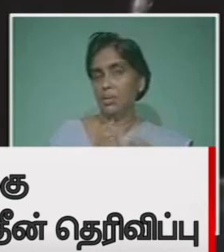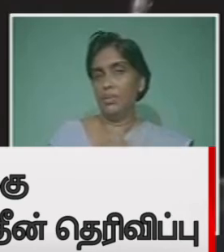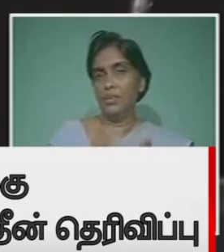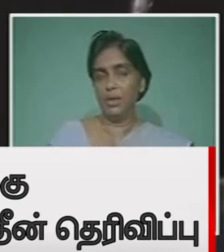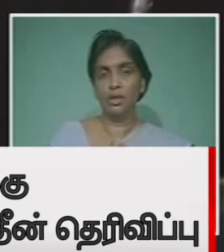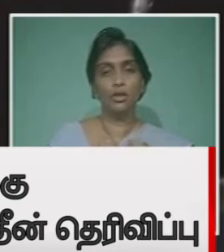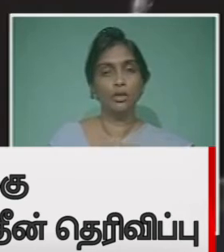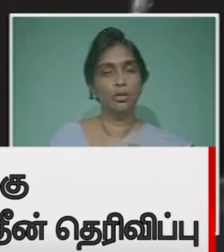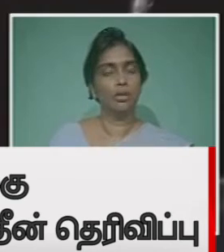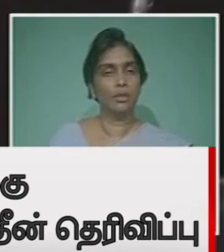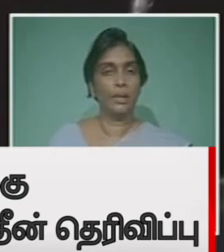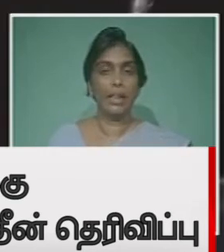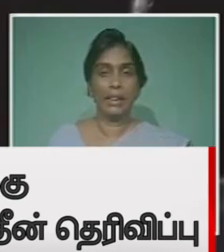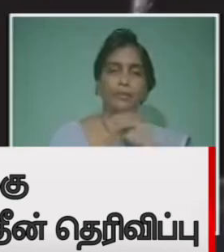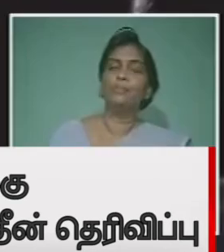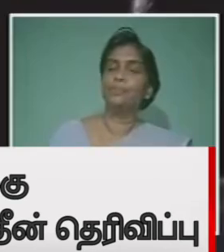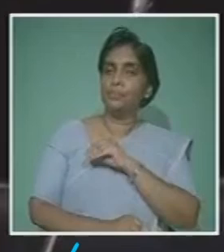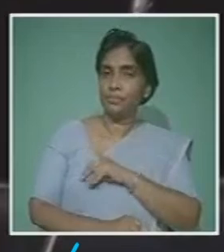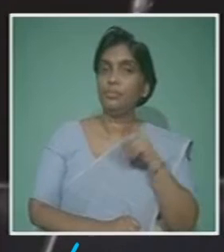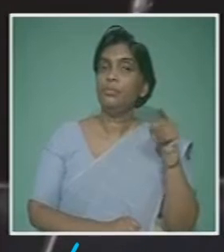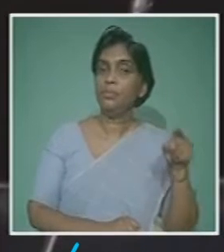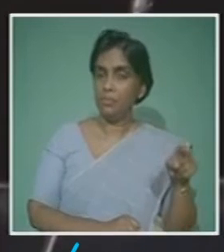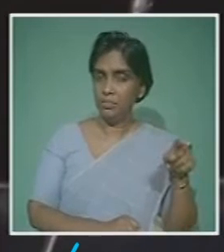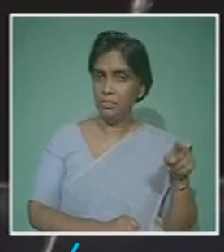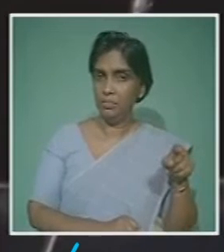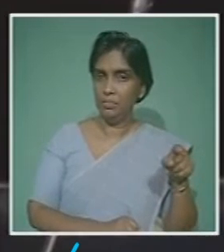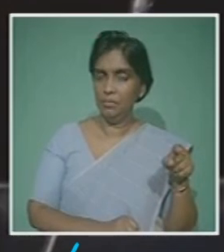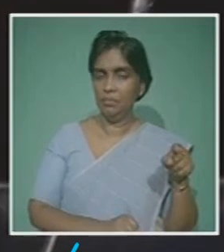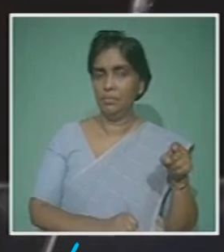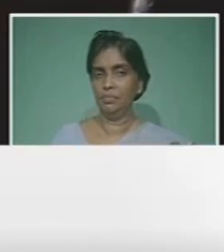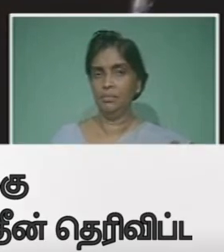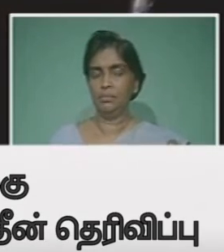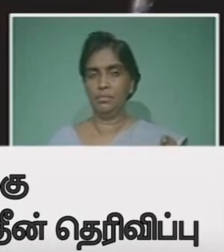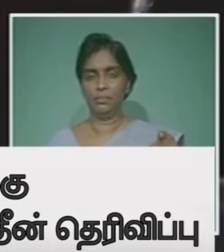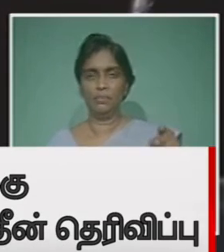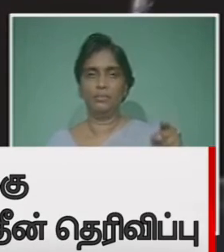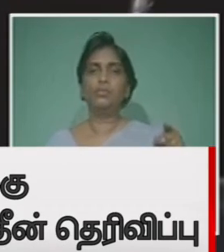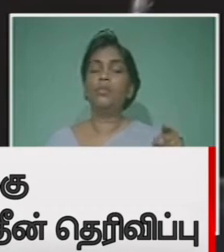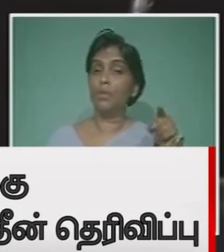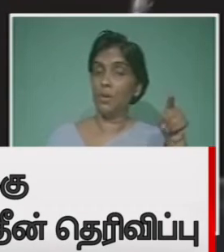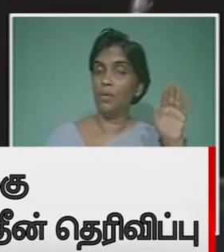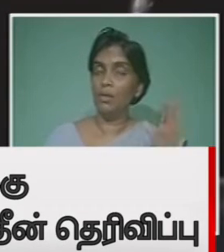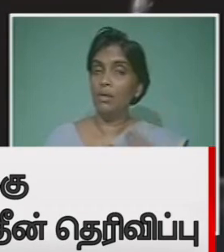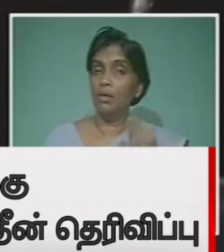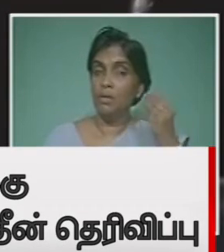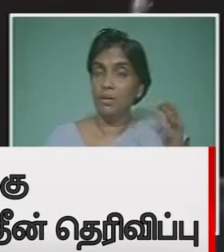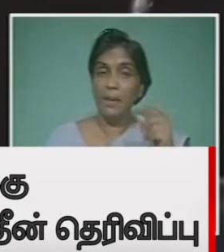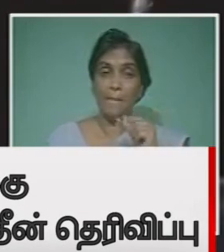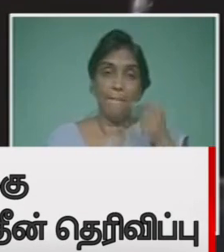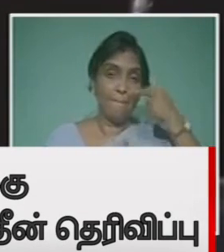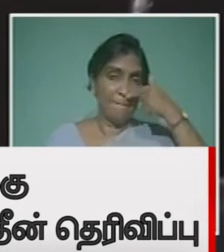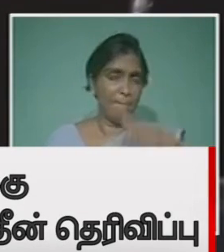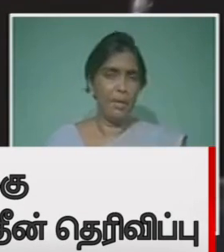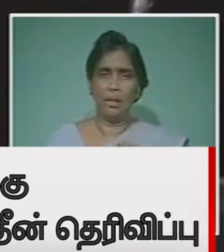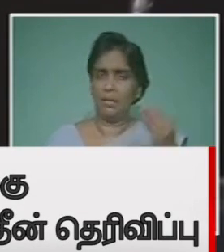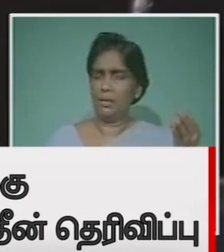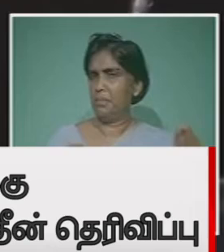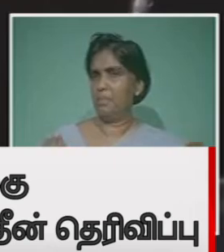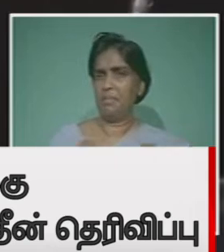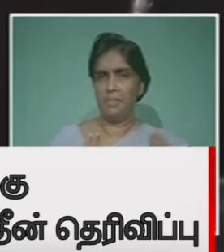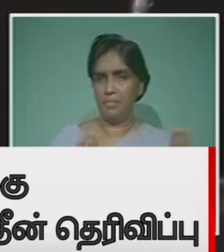எனவே அவர்களுடைய அவர்களுக்கு வழங்குகின்ற அதாவது பெட்ரோலுடைய அளவு போதுமானதல்ல. எனவே அதை